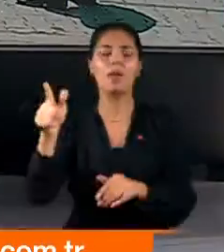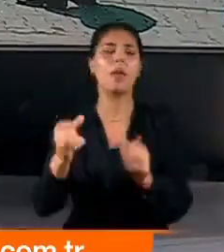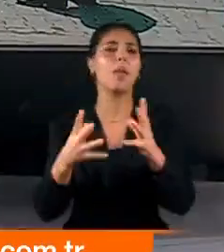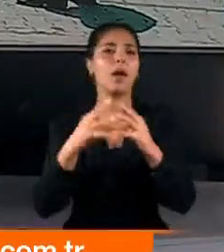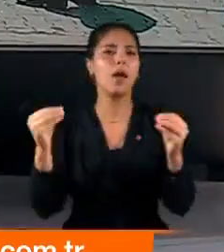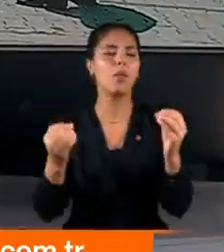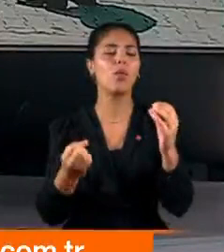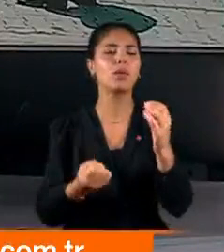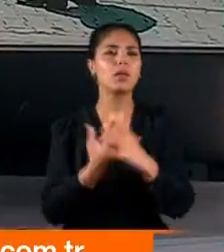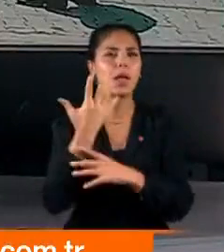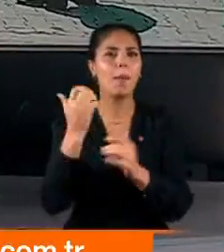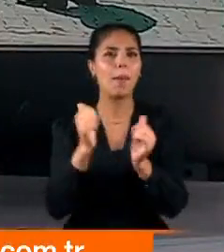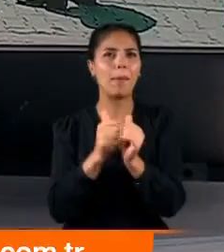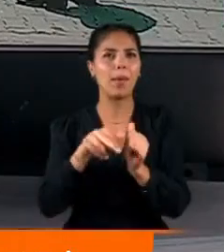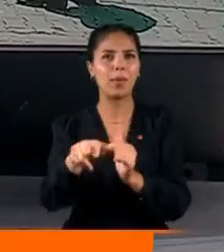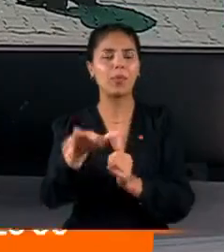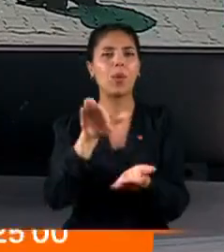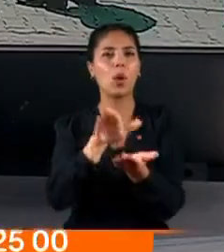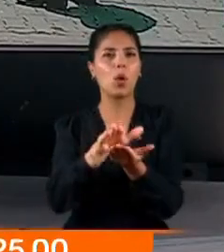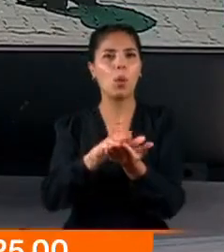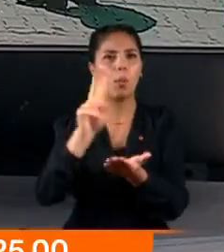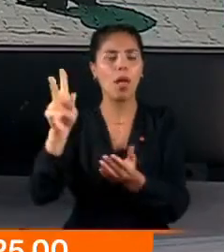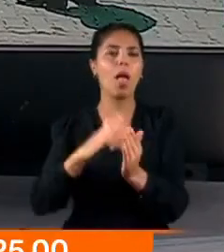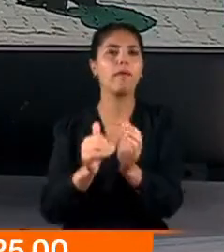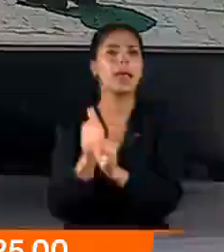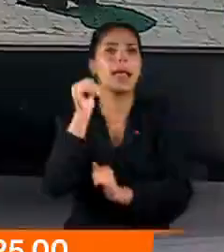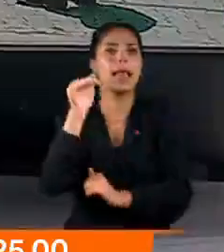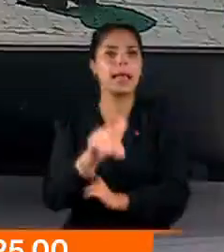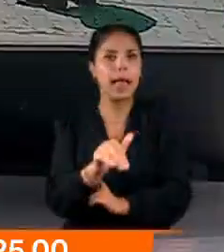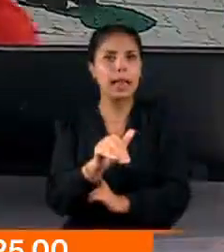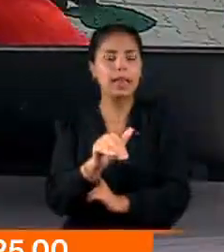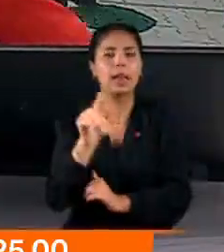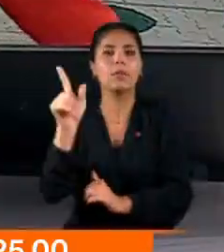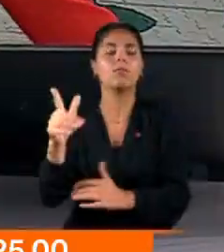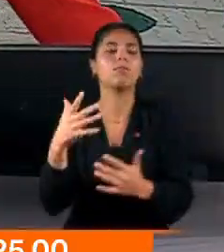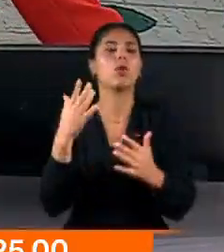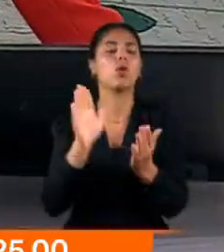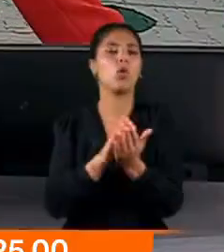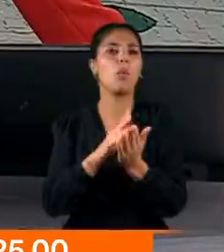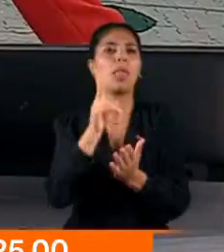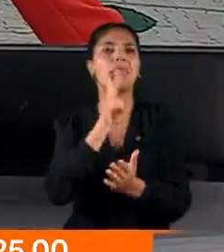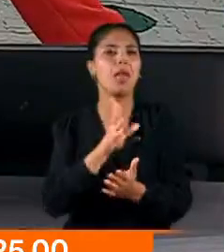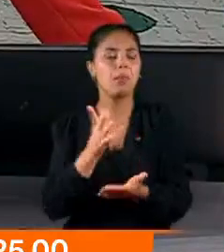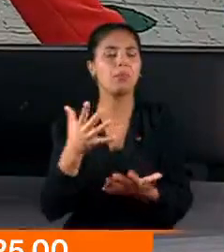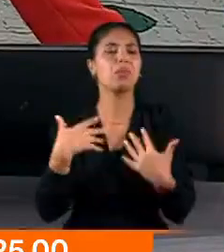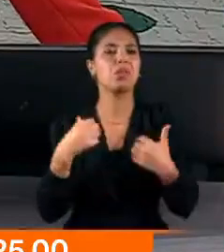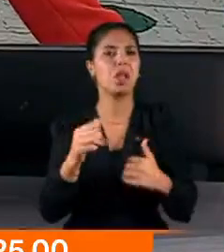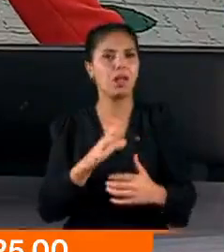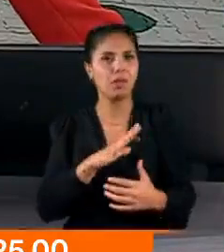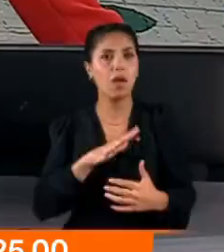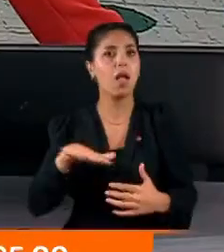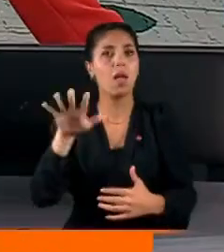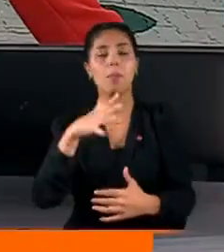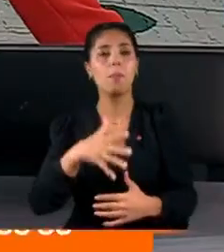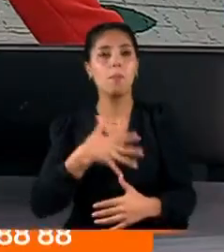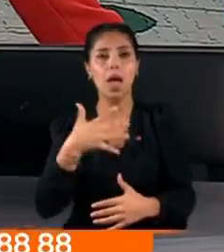sabah beraber yürüyüşe çıktığı Doberman cinsi köpeği eve döndü. Tina gayet sağlıklı ve temizdi. Bu haber akıllardaki